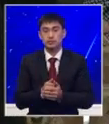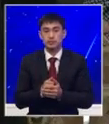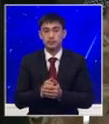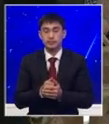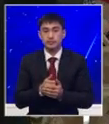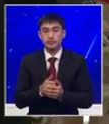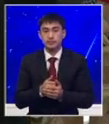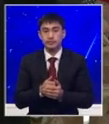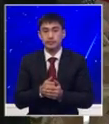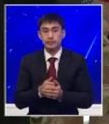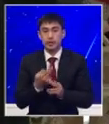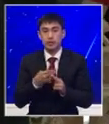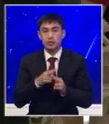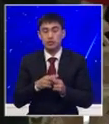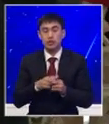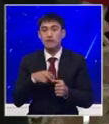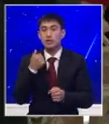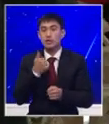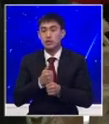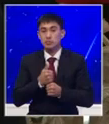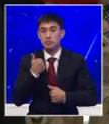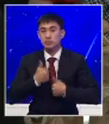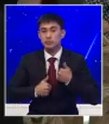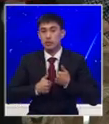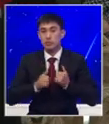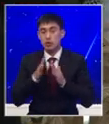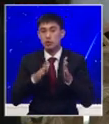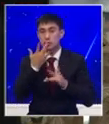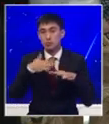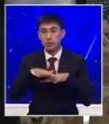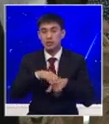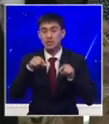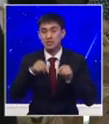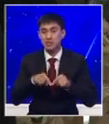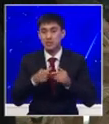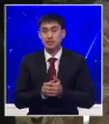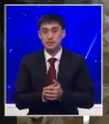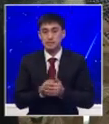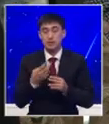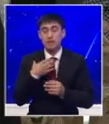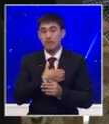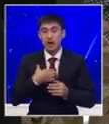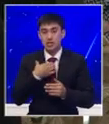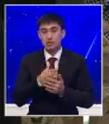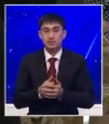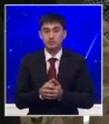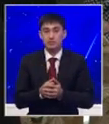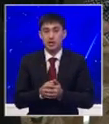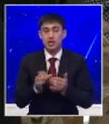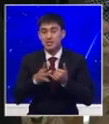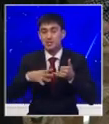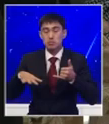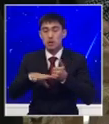она очень авторитетная в Большой Ассамблее, потому как здесь очень важная